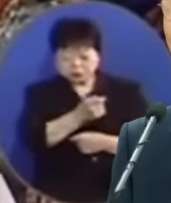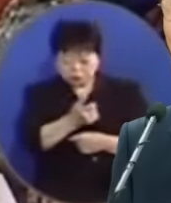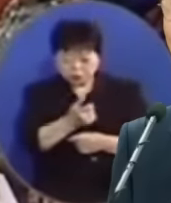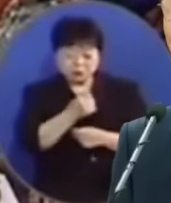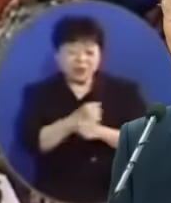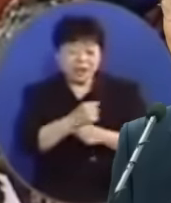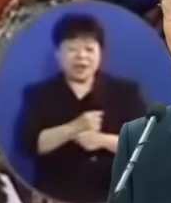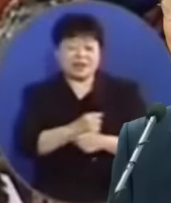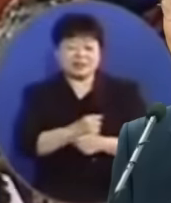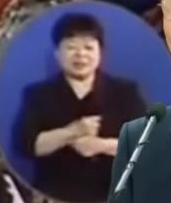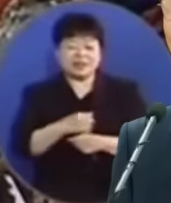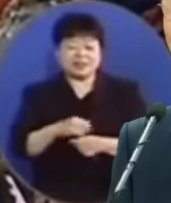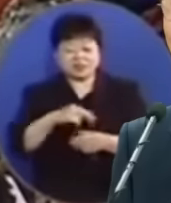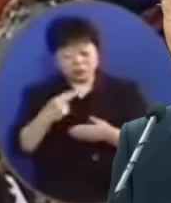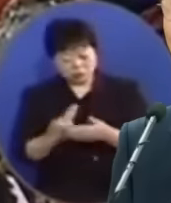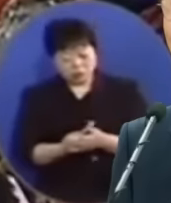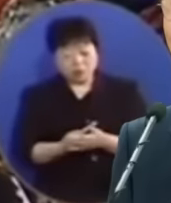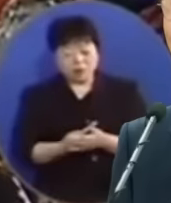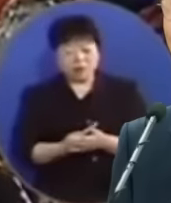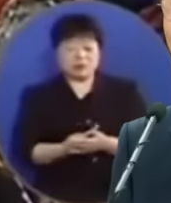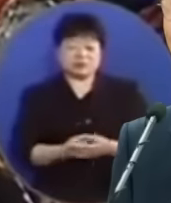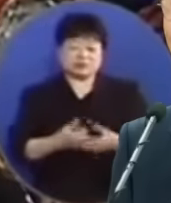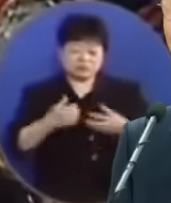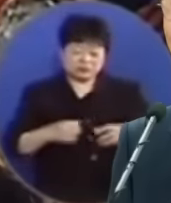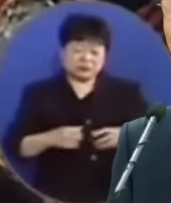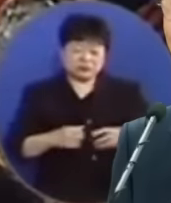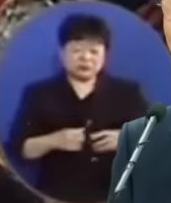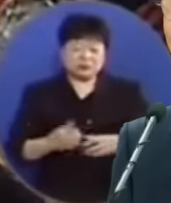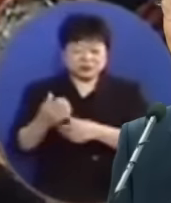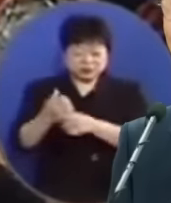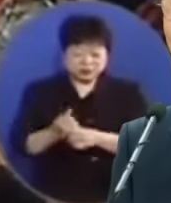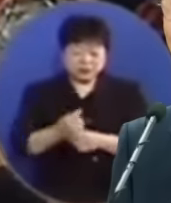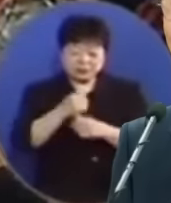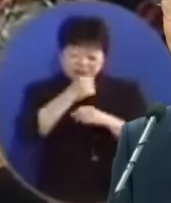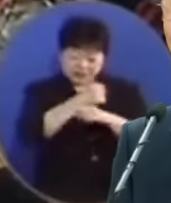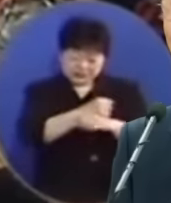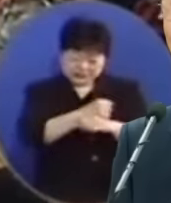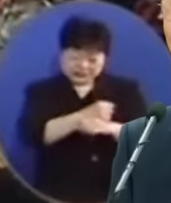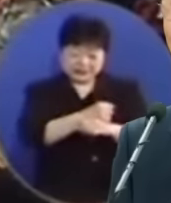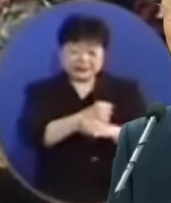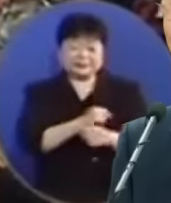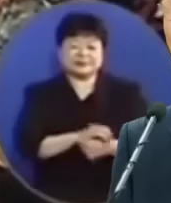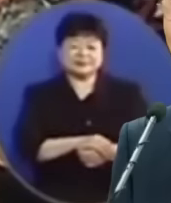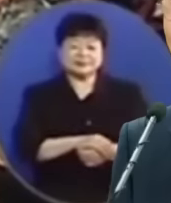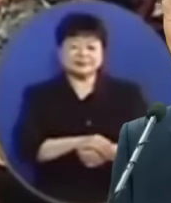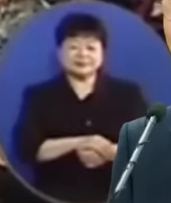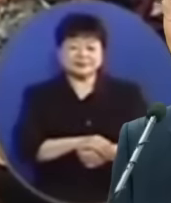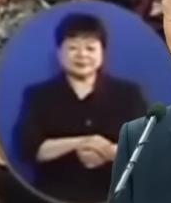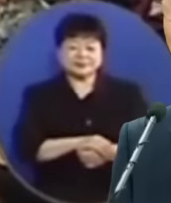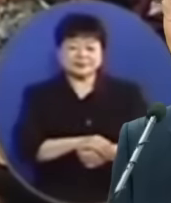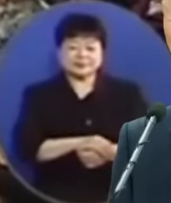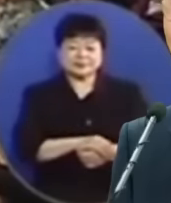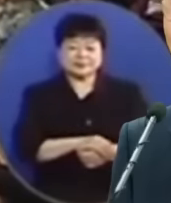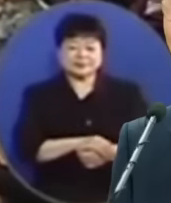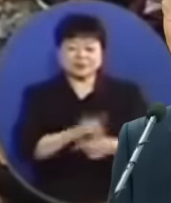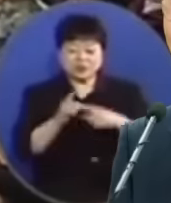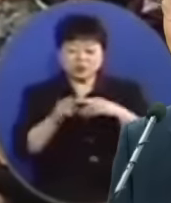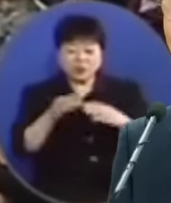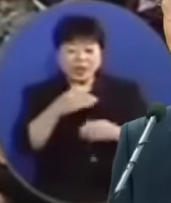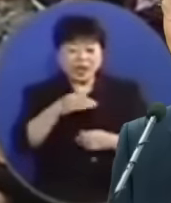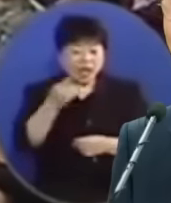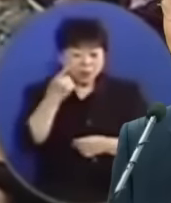하사 그들이 가다가 뒤로 넘어져 부러지며 걸리며 붙잡히게 하시리라. 이 말은 무슨 말씀이냐면 어떤 교회에